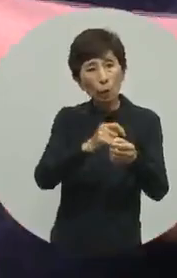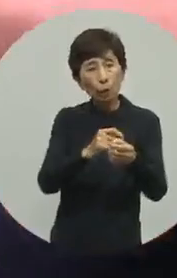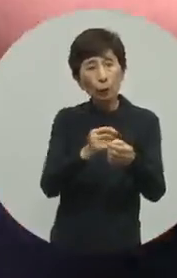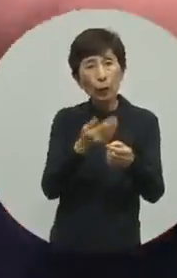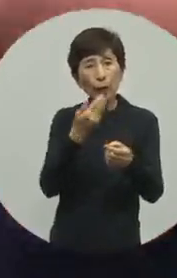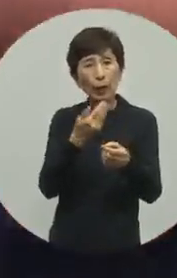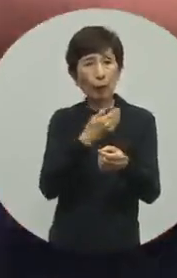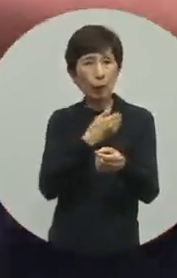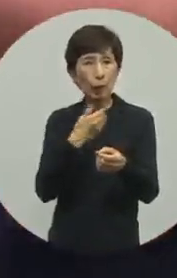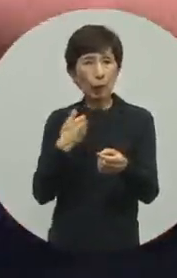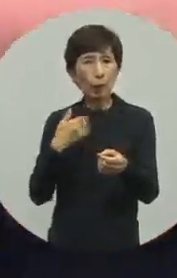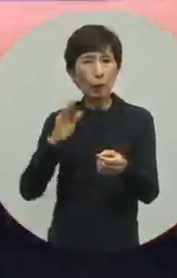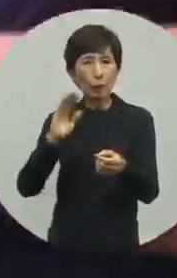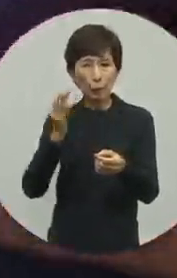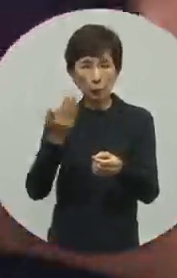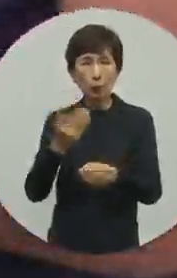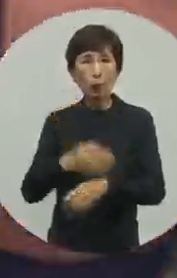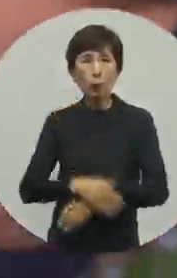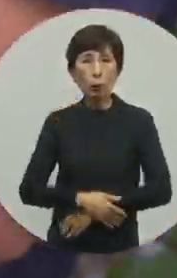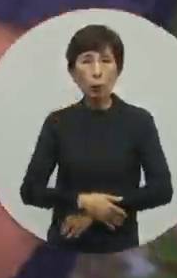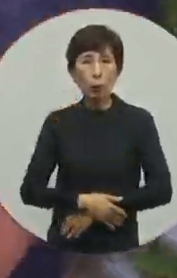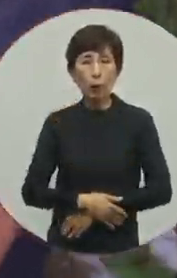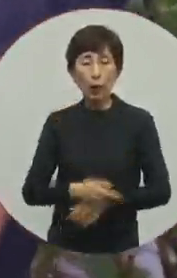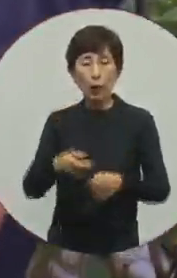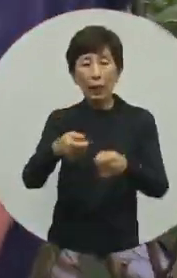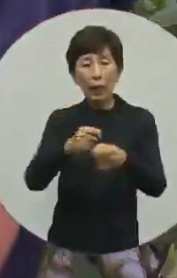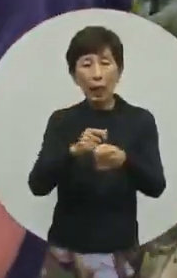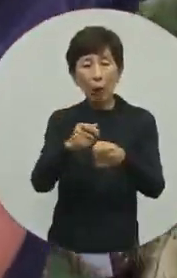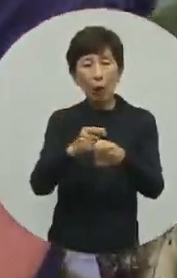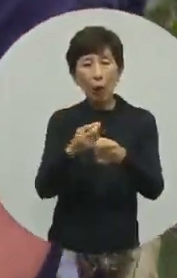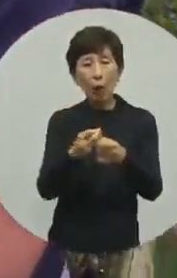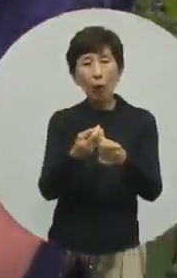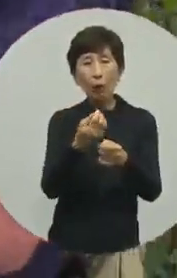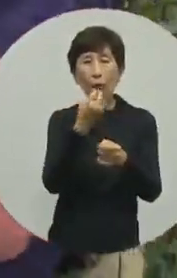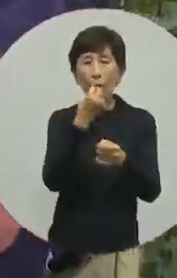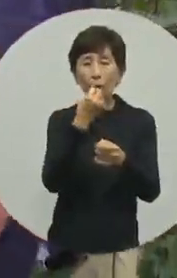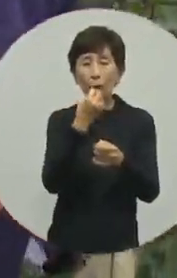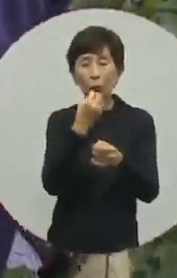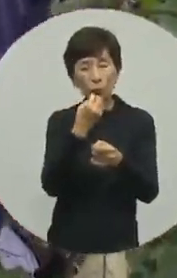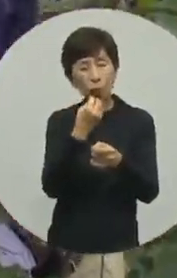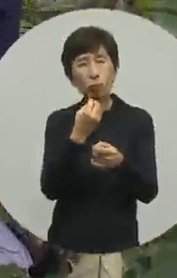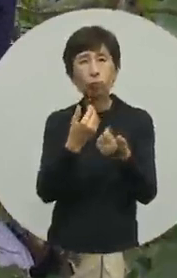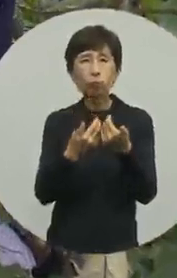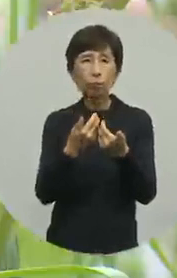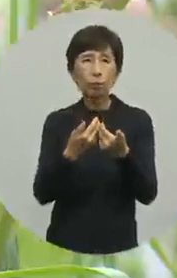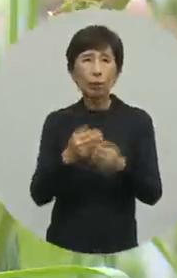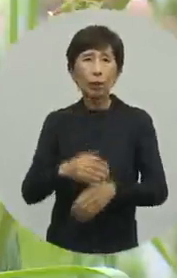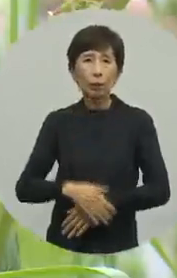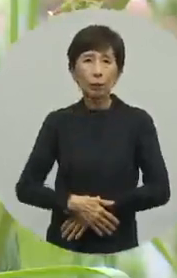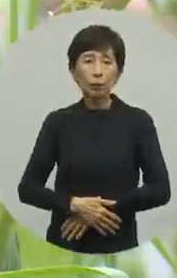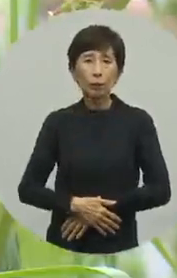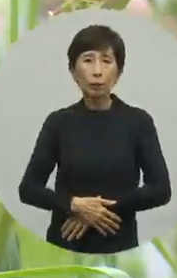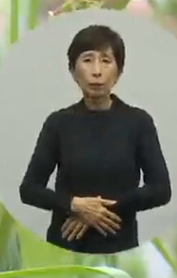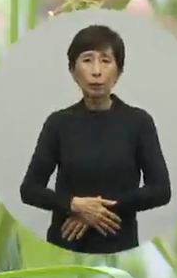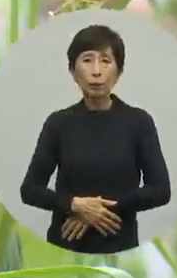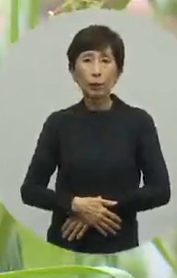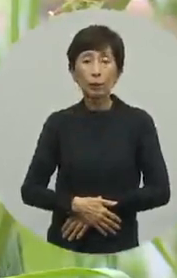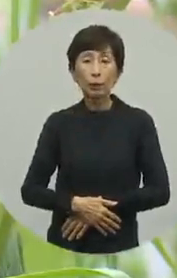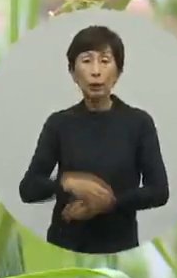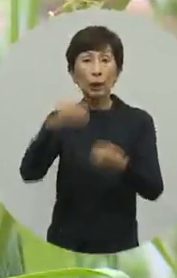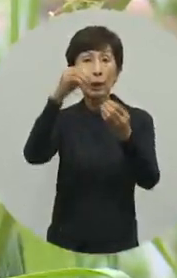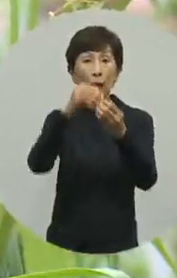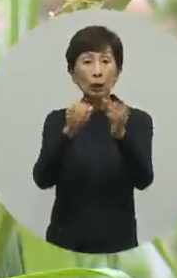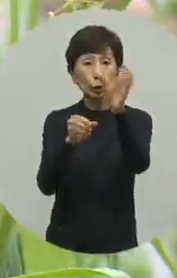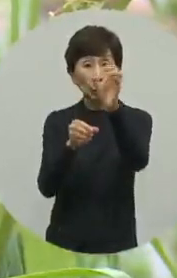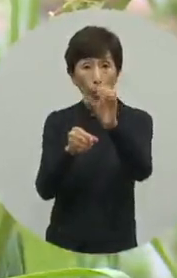けど、皮を食べるってなるとやっぱ口にちょっと残っちゃったりする可能性があるんで。 お尻が曲がってるナス